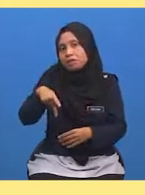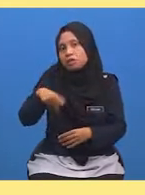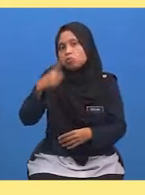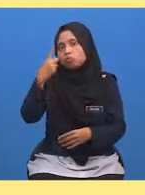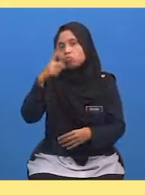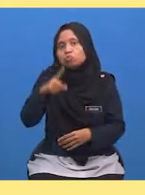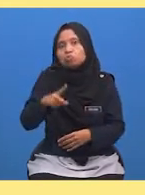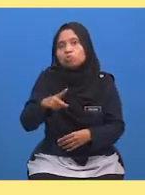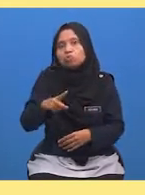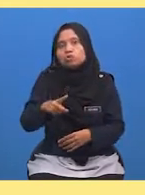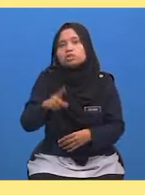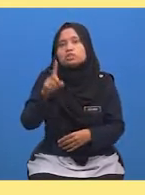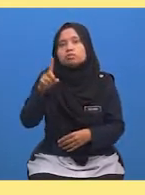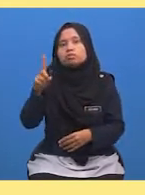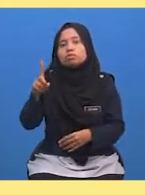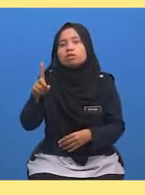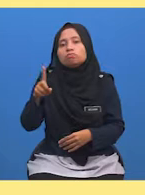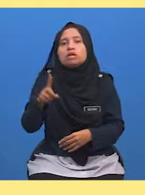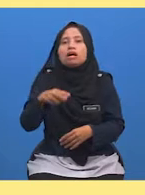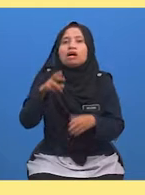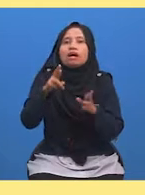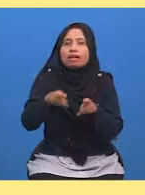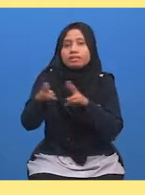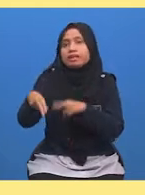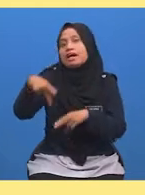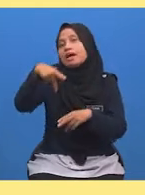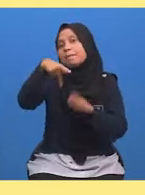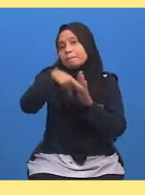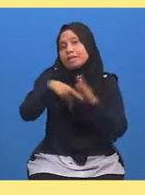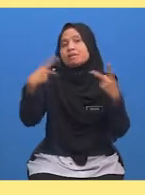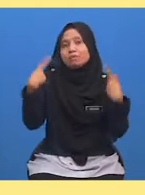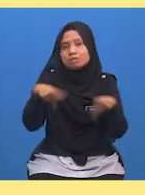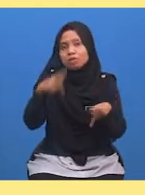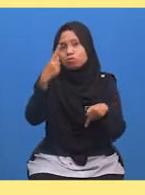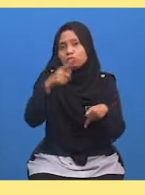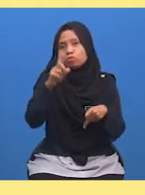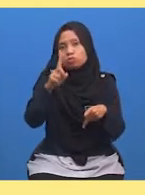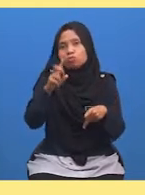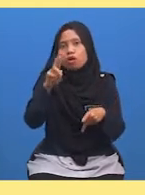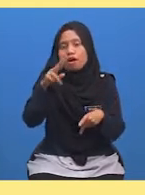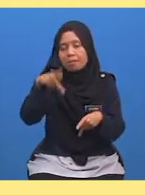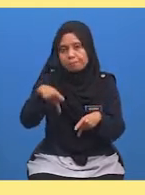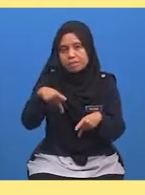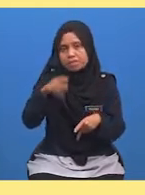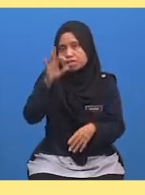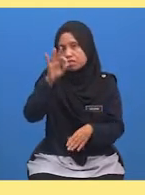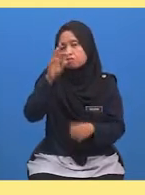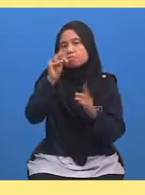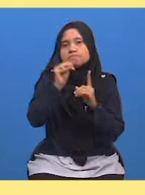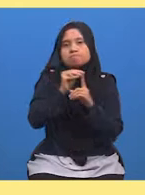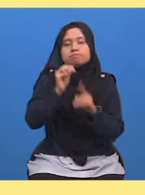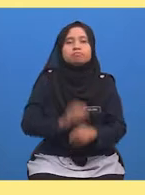rancangan pemasaran bagi sebuah rancangan perniagaan. 9 markah.